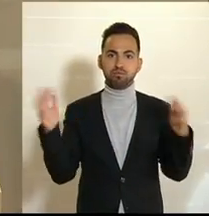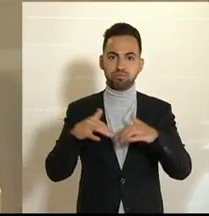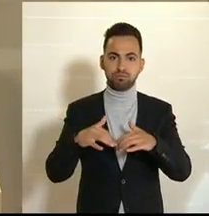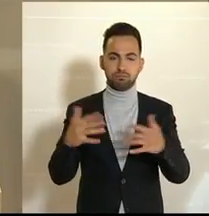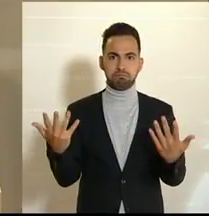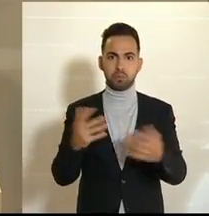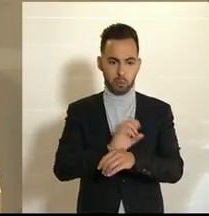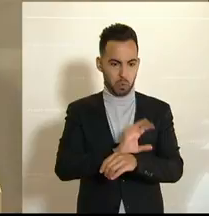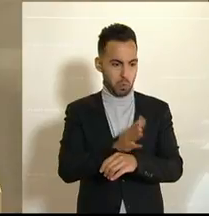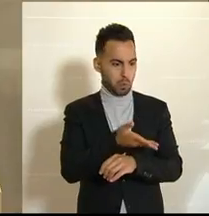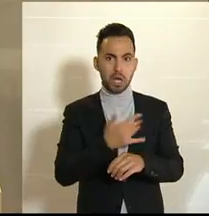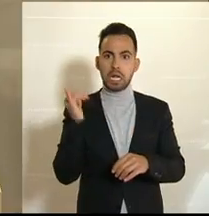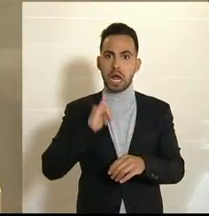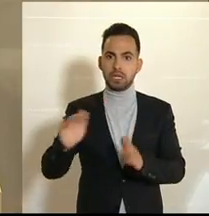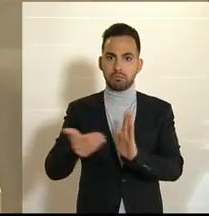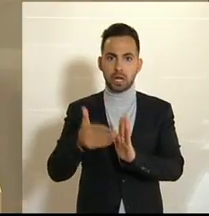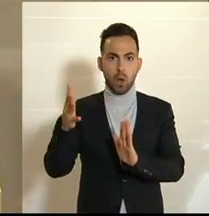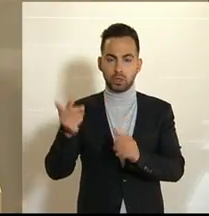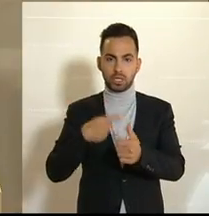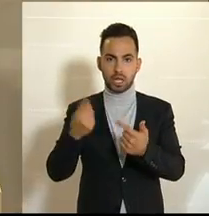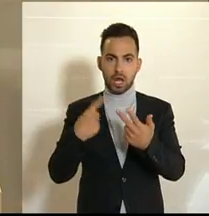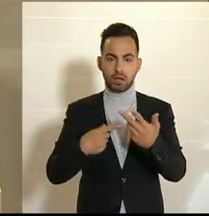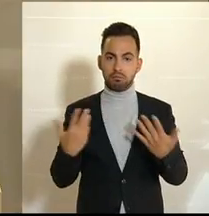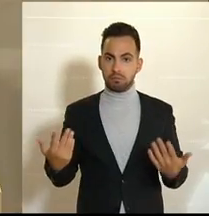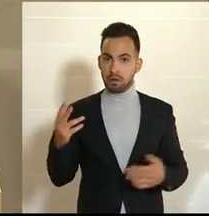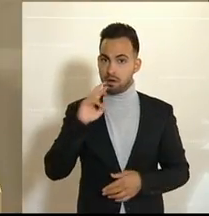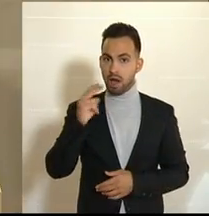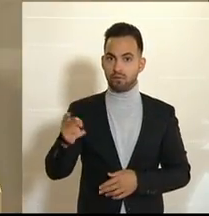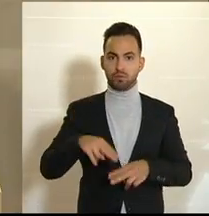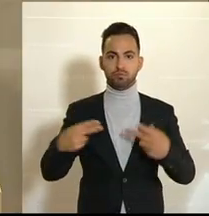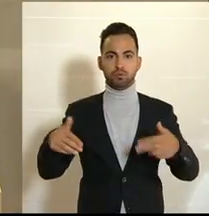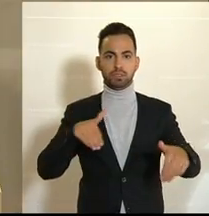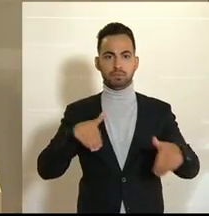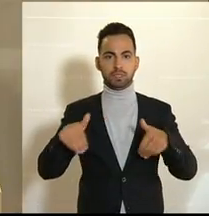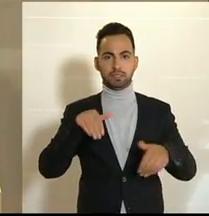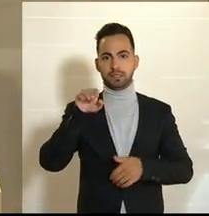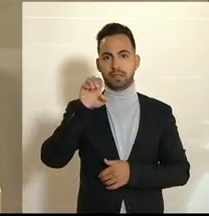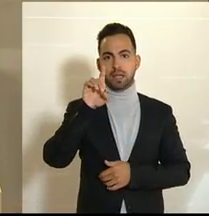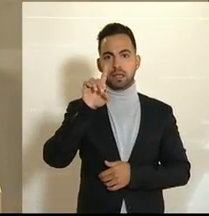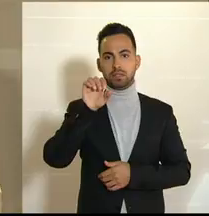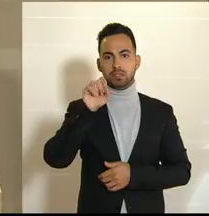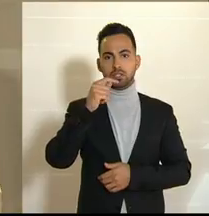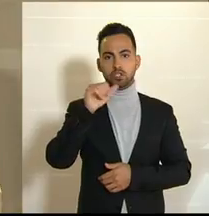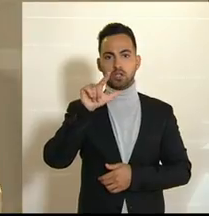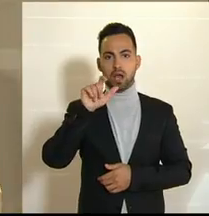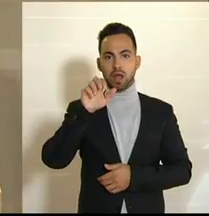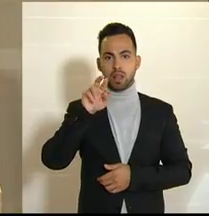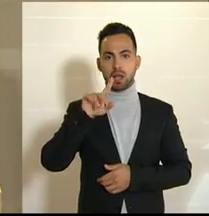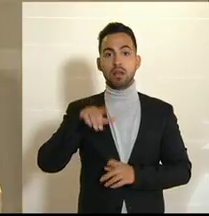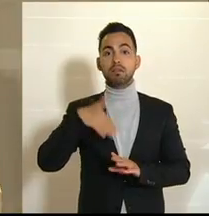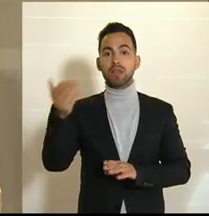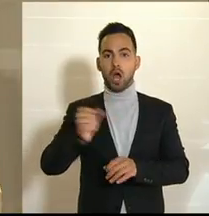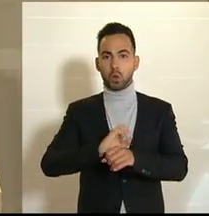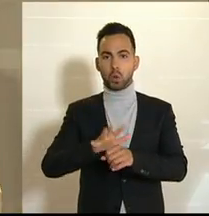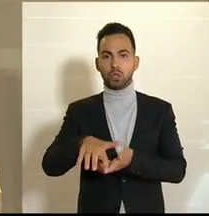Corona keinerlei Reisen notwendig sind? Nun, die Antwort der Bundesministerin Edtstadler war, das wird schon nach der